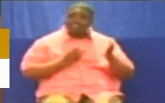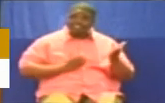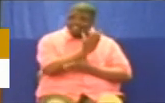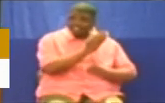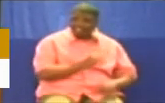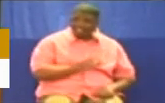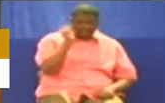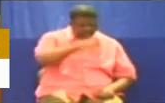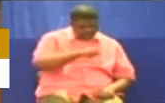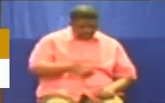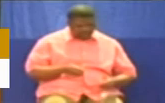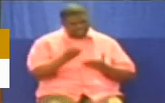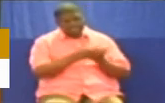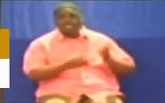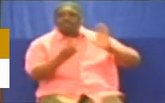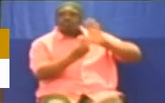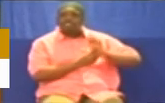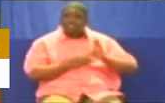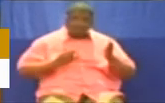Sehemu ya 6 inafikiwa?